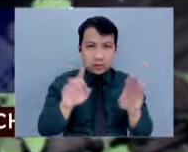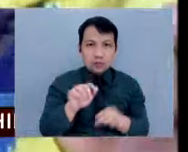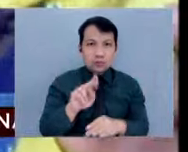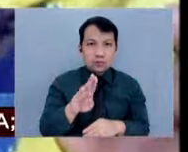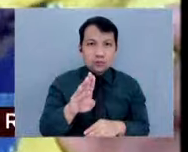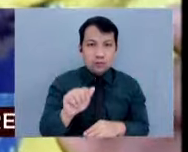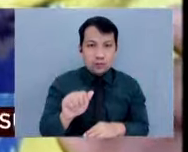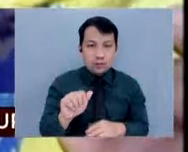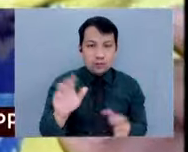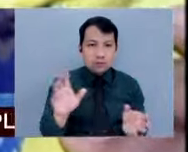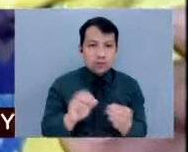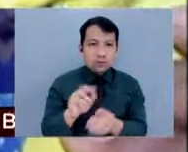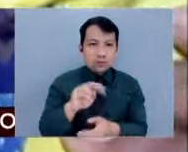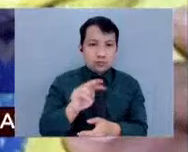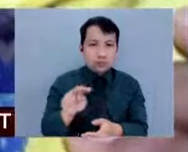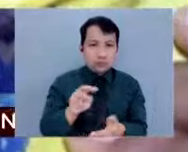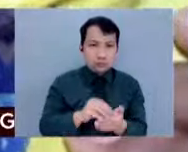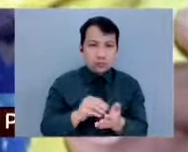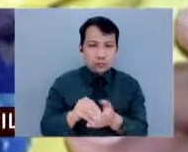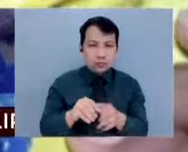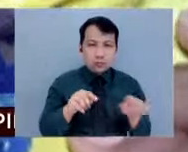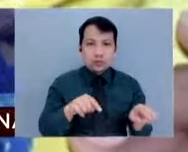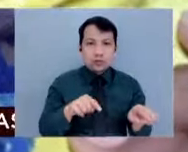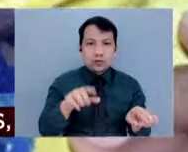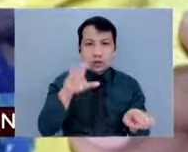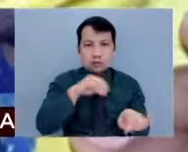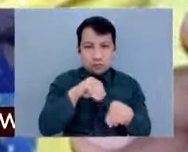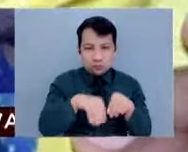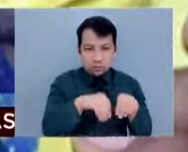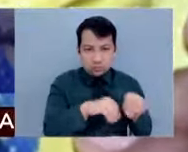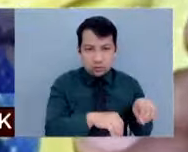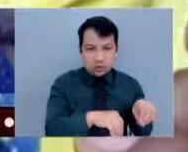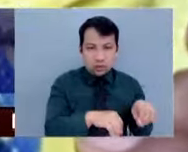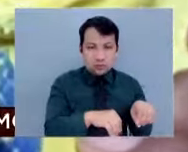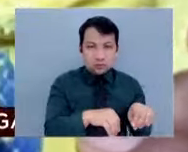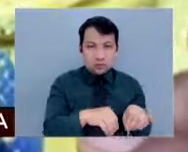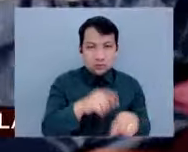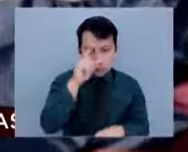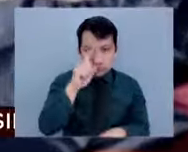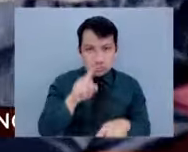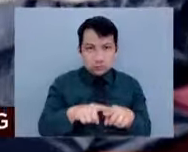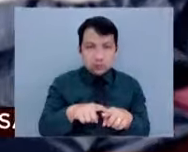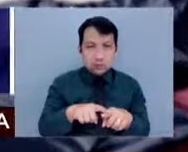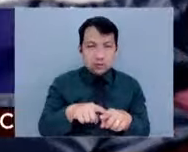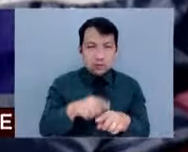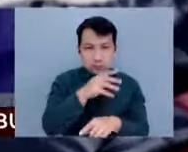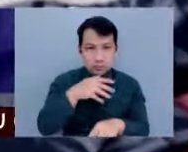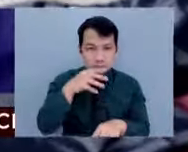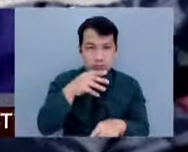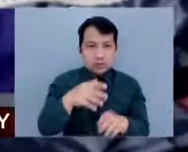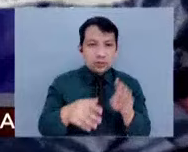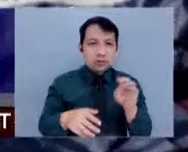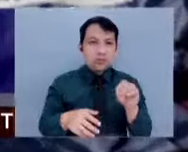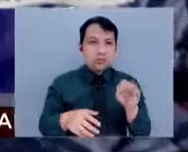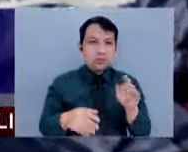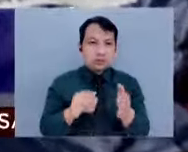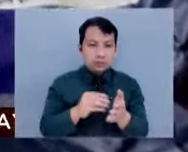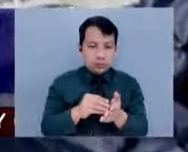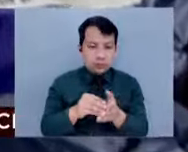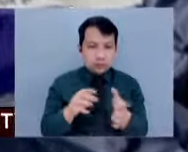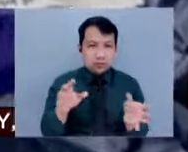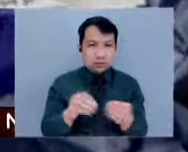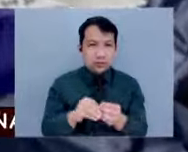halaga niyan. Tinutugis pa ang mga nagtanim nito na umupa lang daw sa bukid. Higit 14 million pesos naman ang shabu